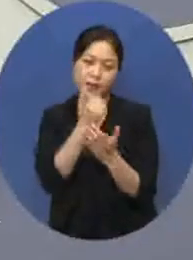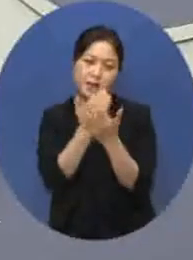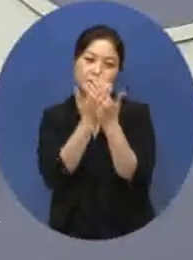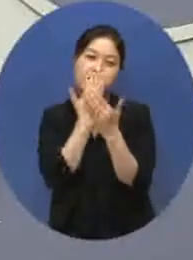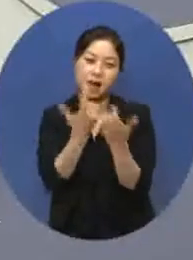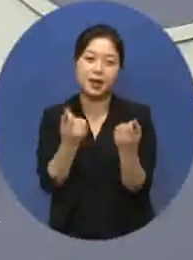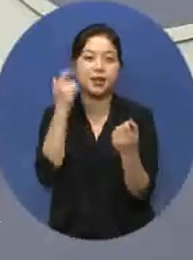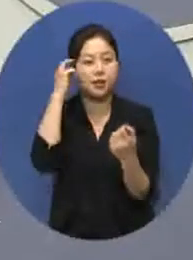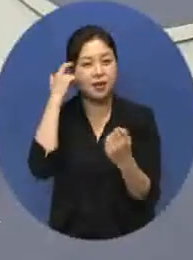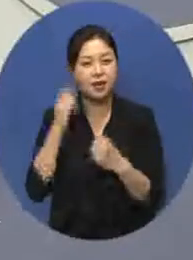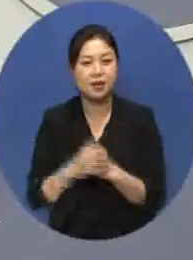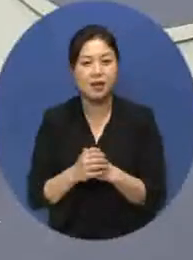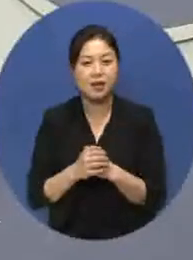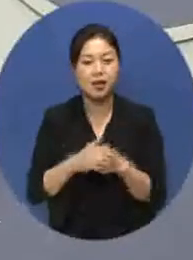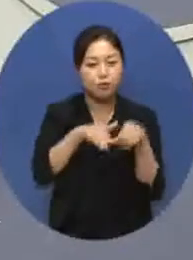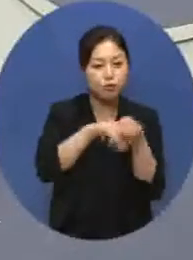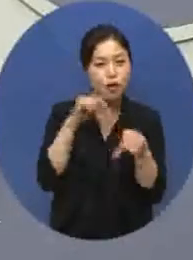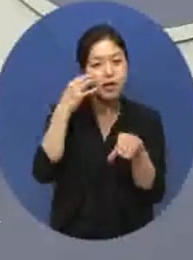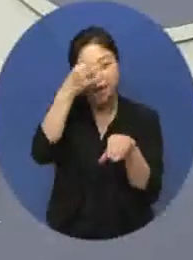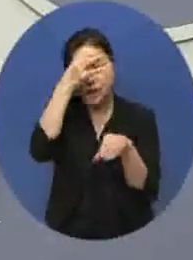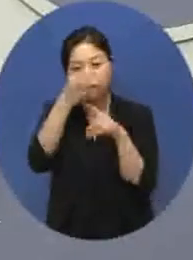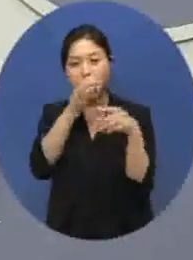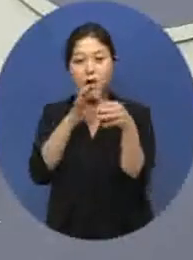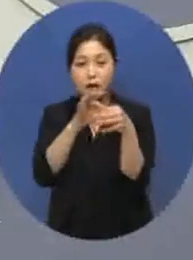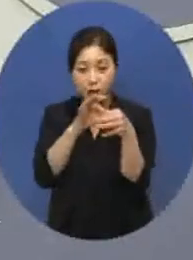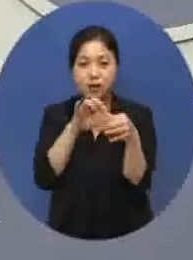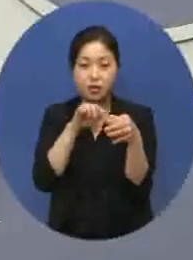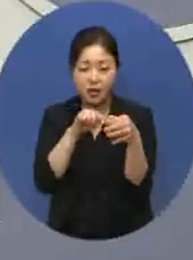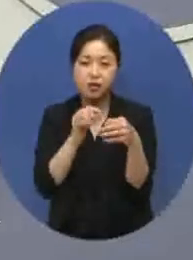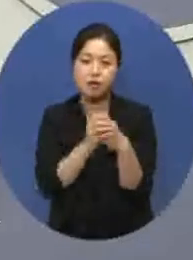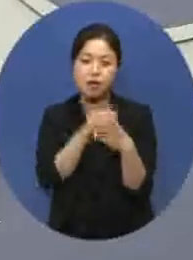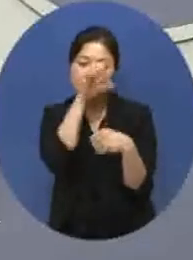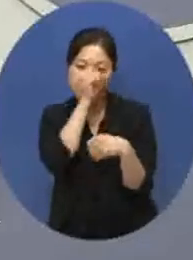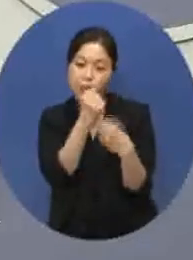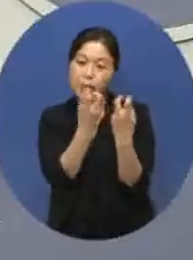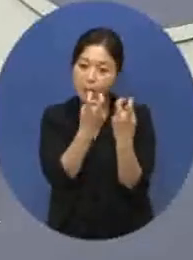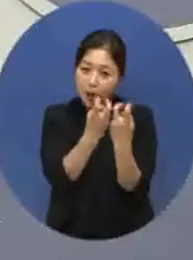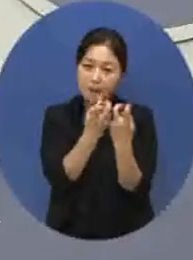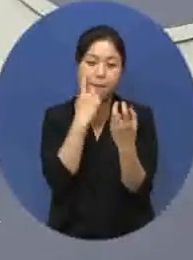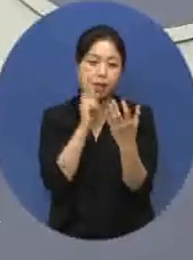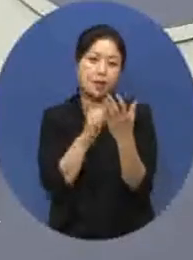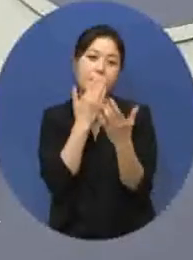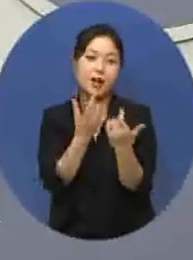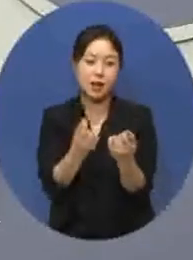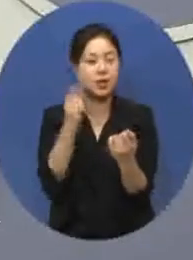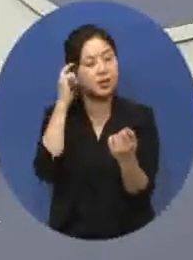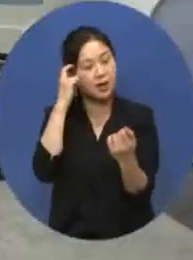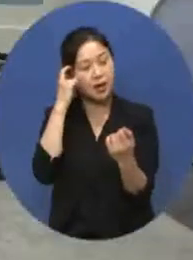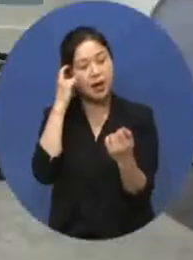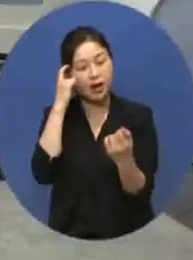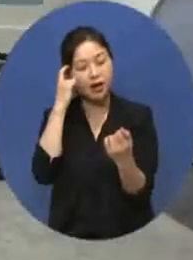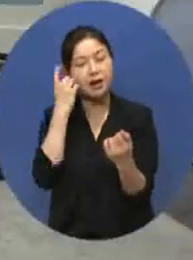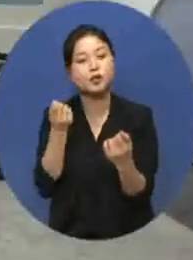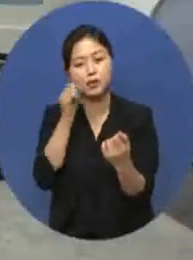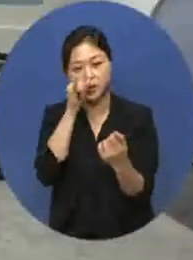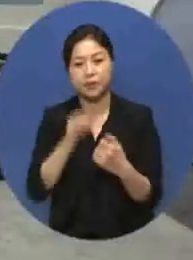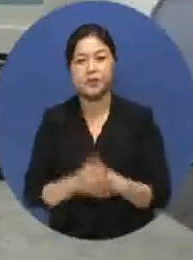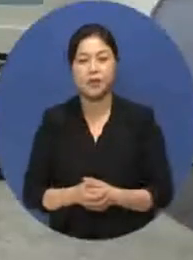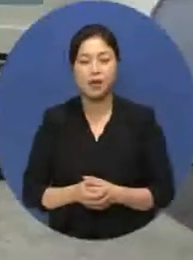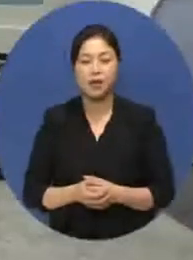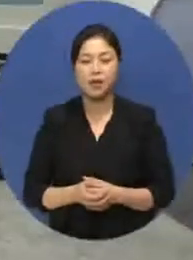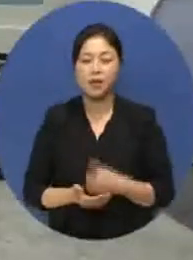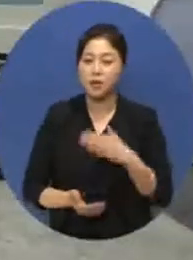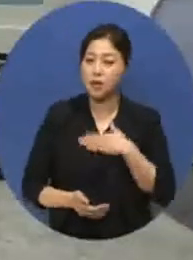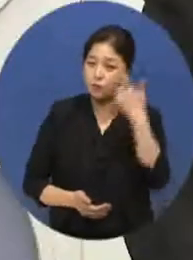있겠다라는 그것도 문화와 예술로 길을 찾을 수 있겠다라는 그런 확신을 갖고 있습니다. 네, 예. 궁금한